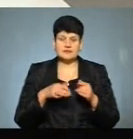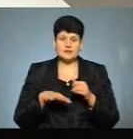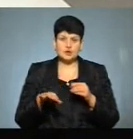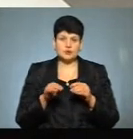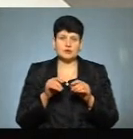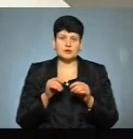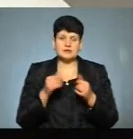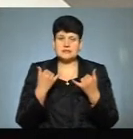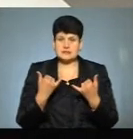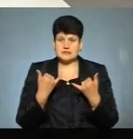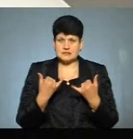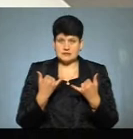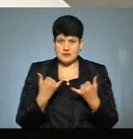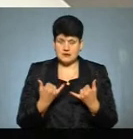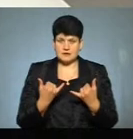зараз